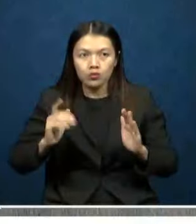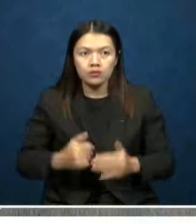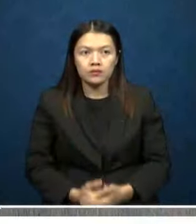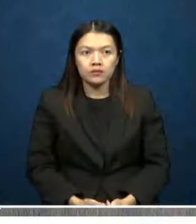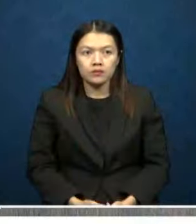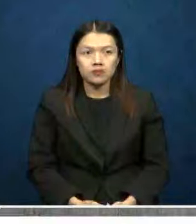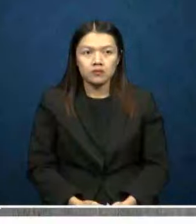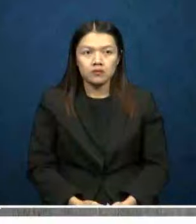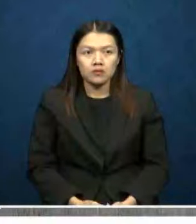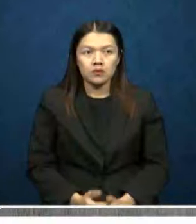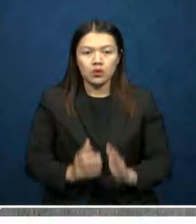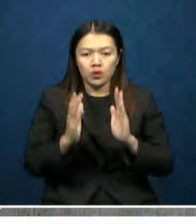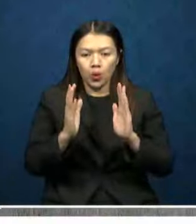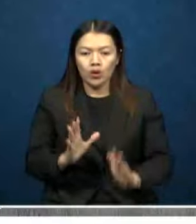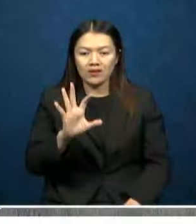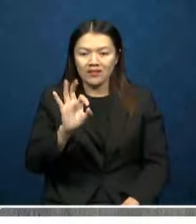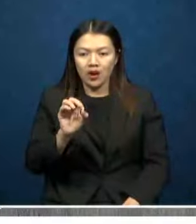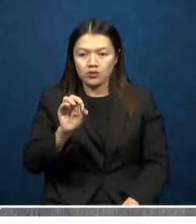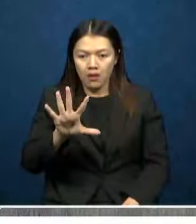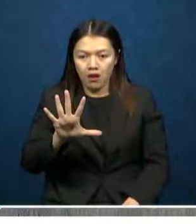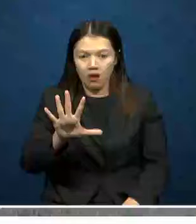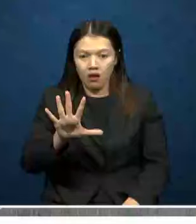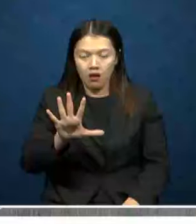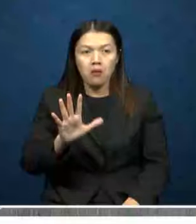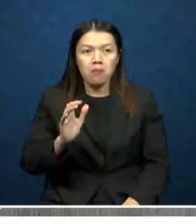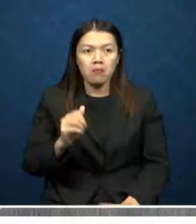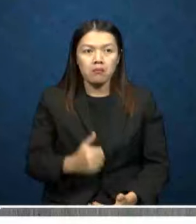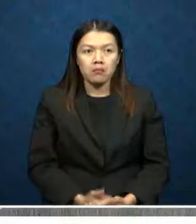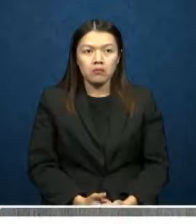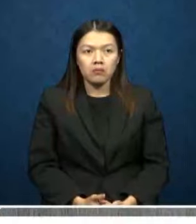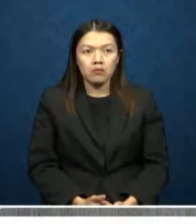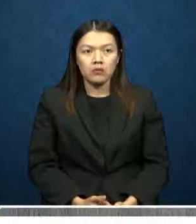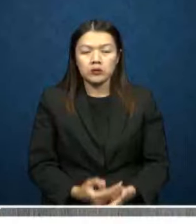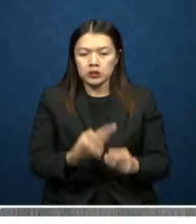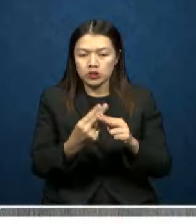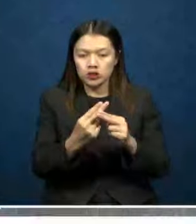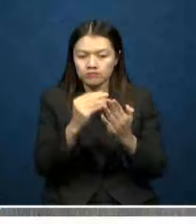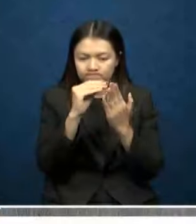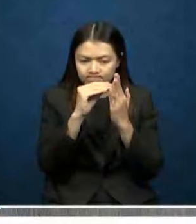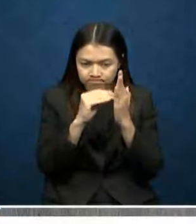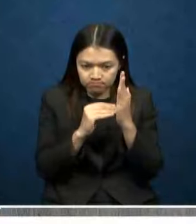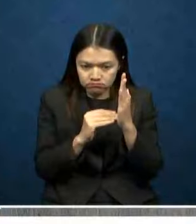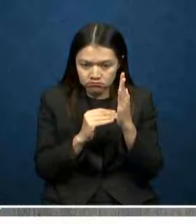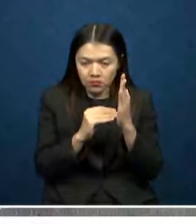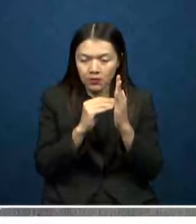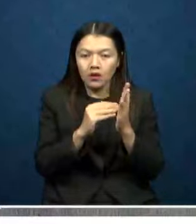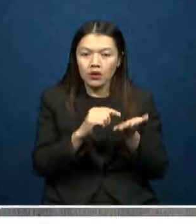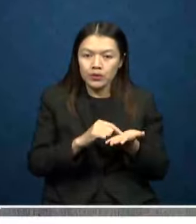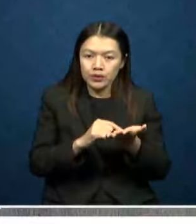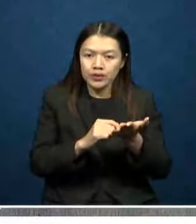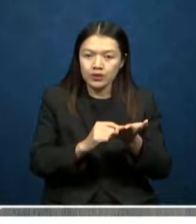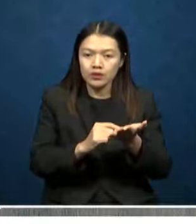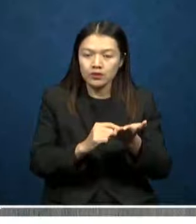ๆใน 95คนที่ได้กรุณาร่วมลงชื่อนะในการเสนอ